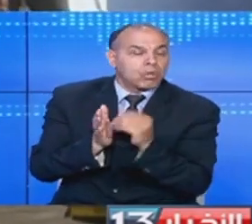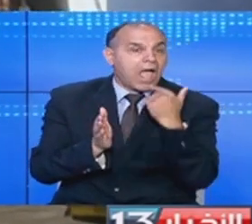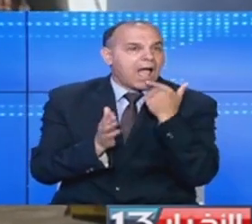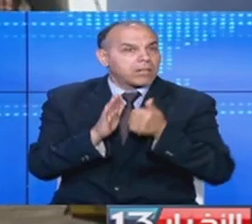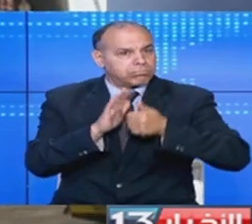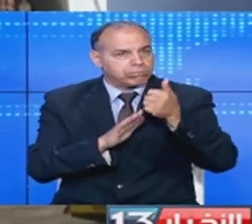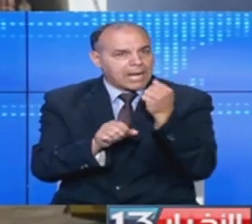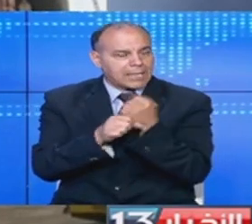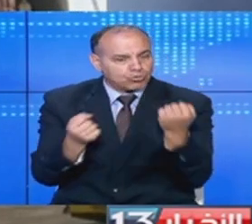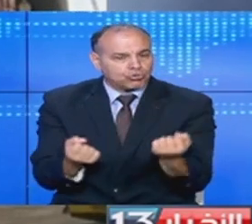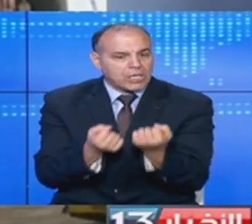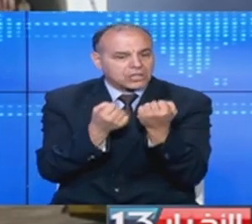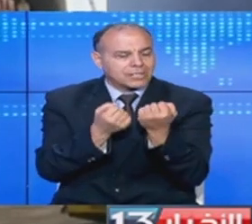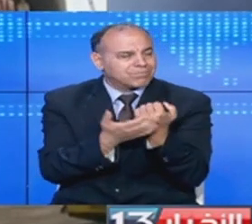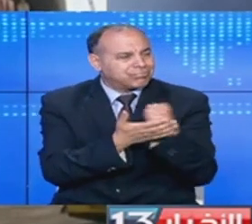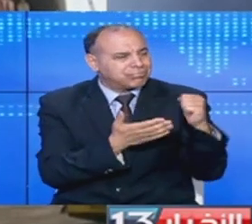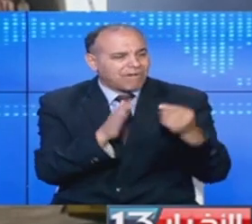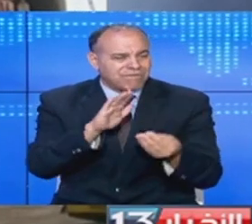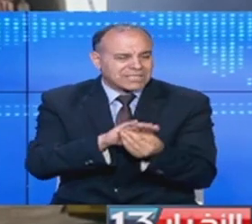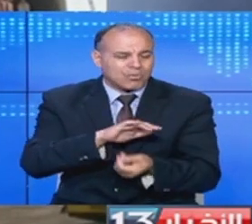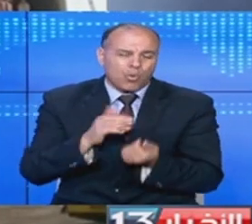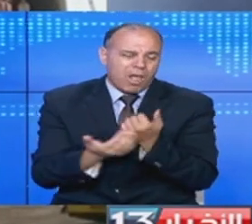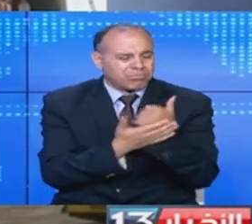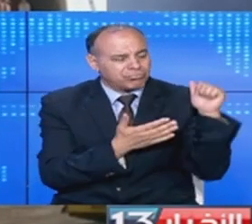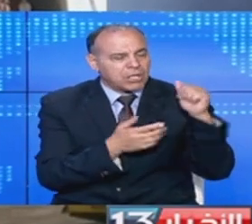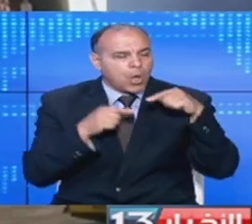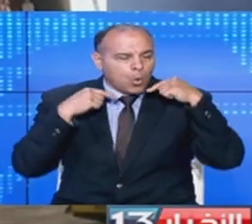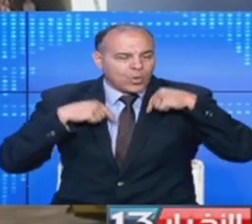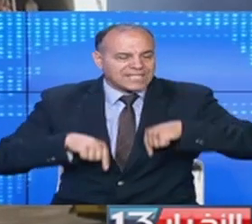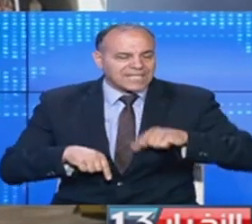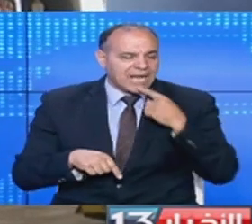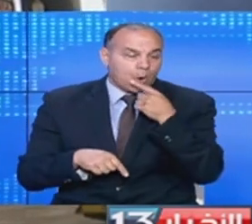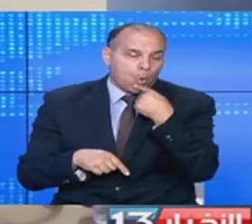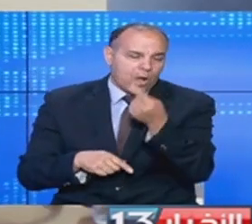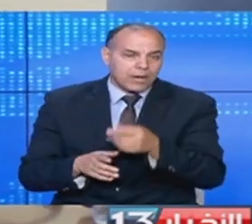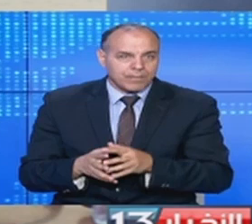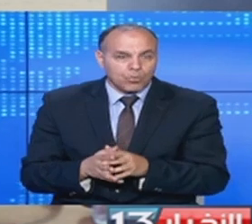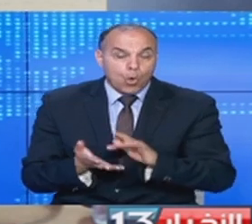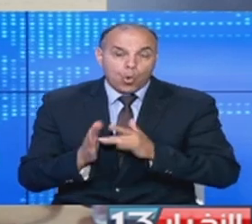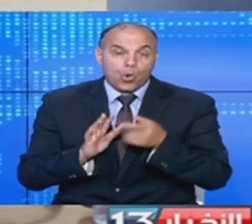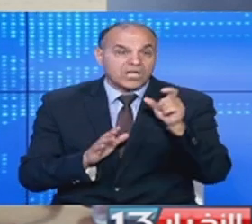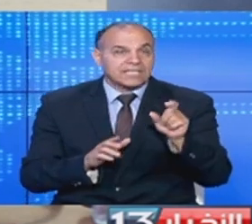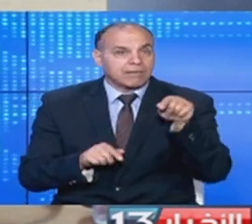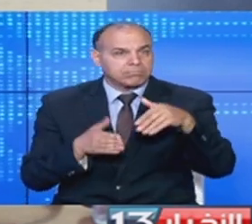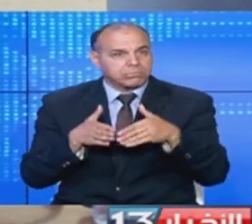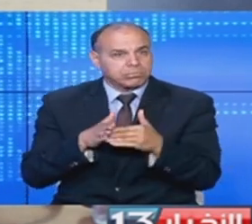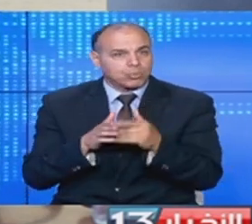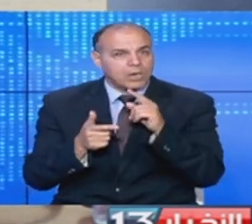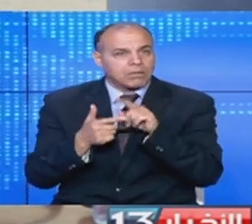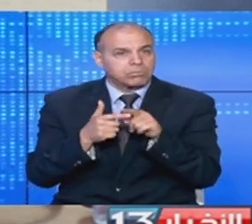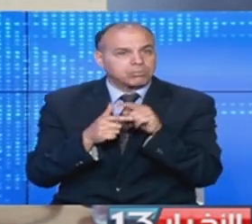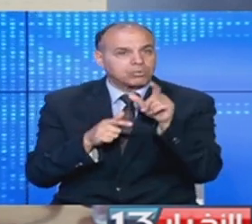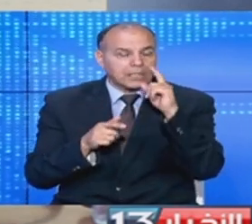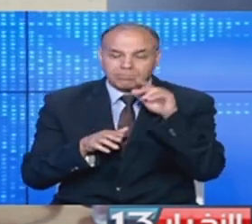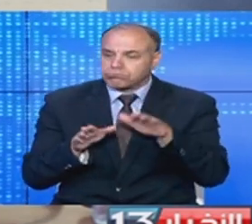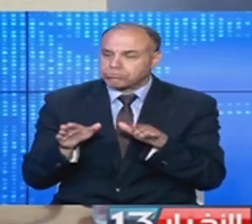نجاعة على نشاطها والقضاء على الفساد والرشوة وفق وزير النقل واللوجستيك. كل واحد يكون موجود في الميناء يجب يكون عنده حيز جغرافي